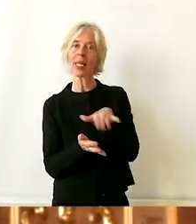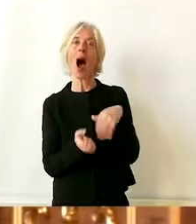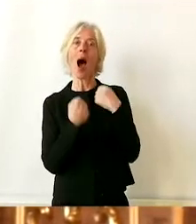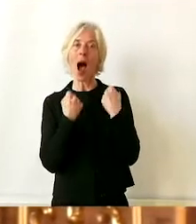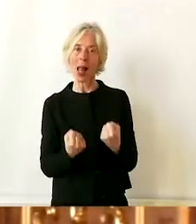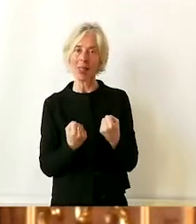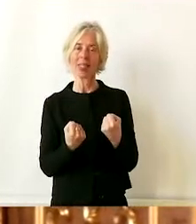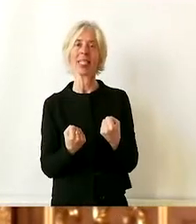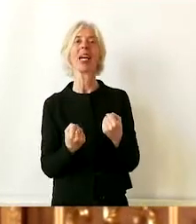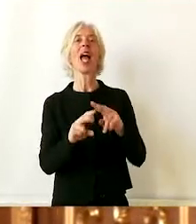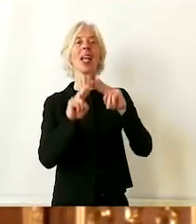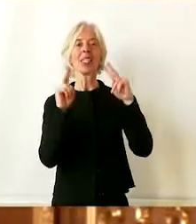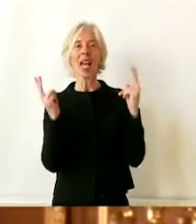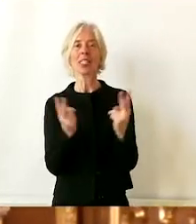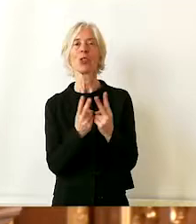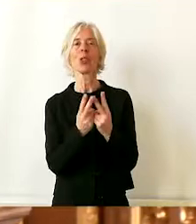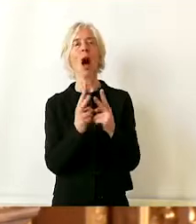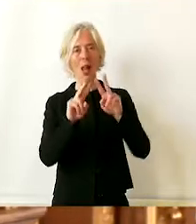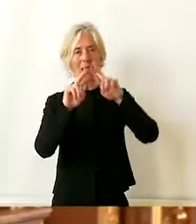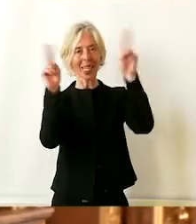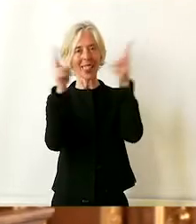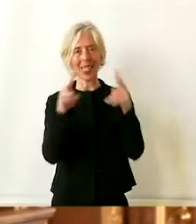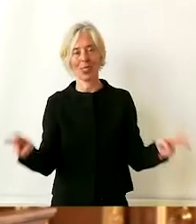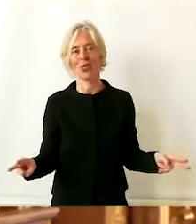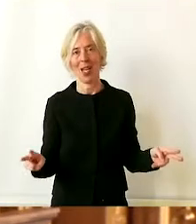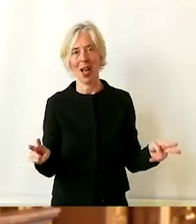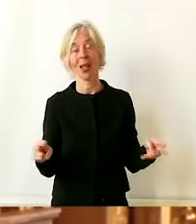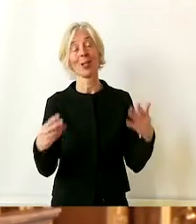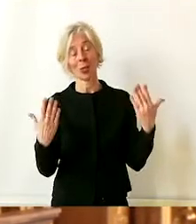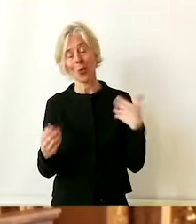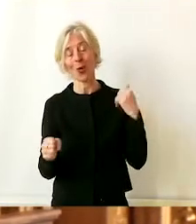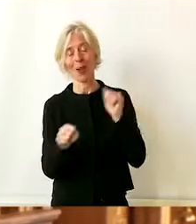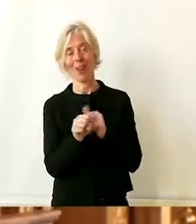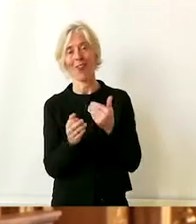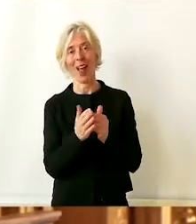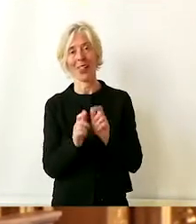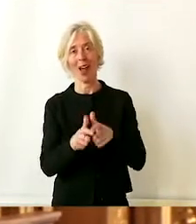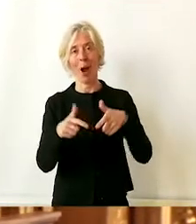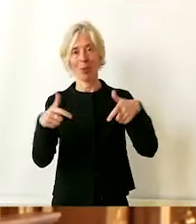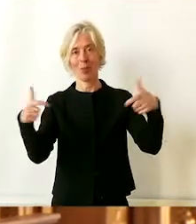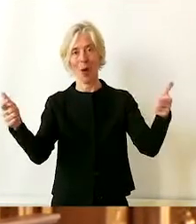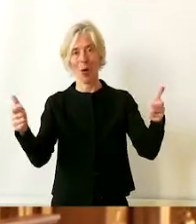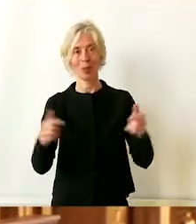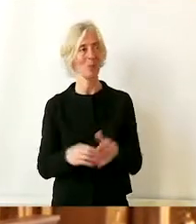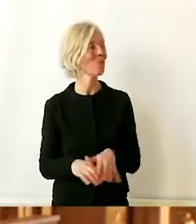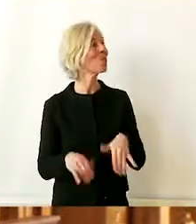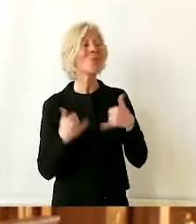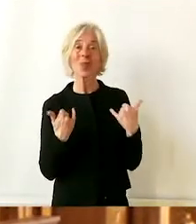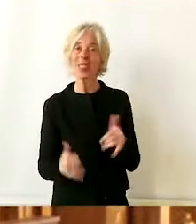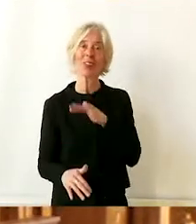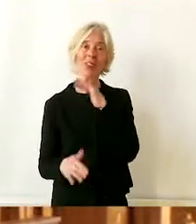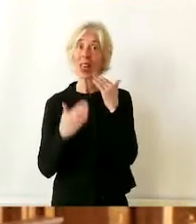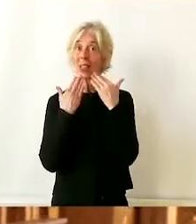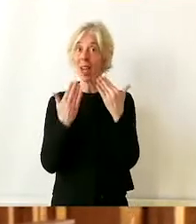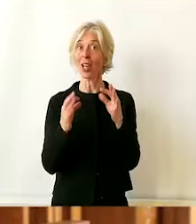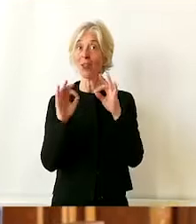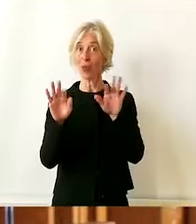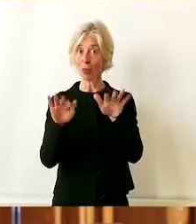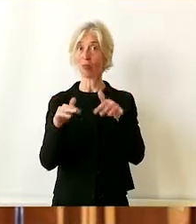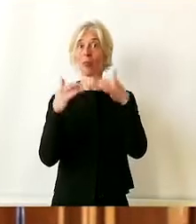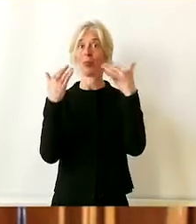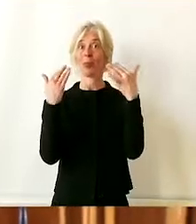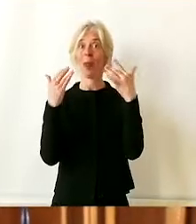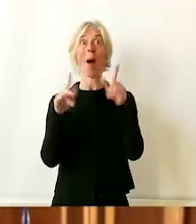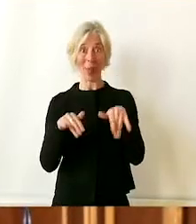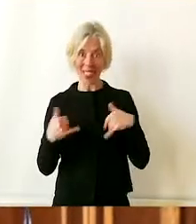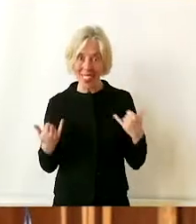wettbewerbsfähig. Und das werden wir weiter ausbauen. Und jetzt vielen Dank zunächst mal für die Aufmerksamkeit, aber jetzt wird es